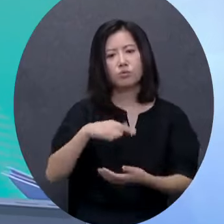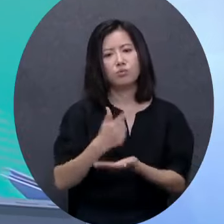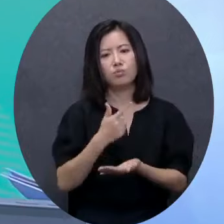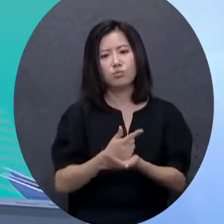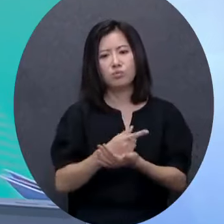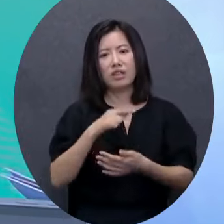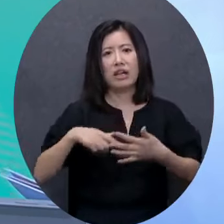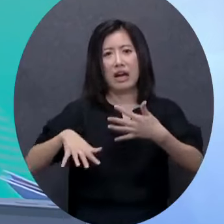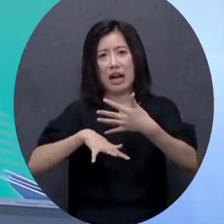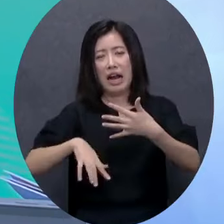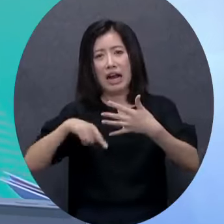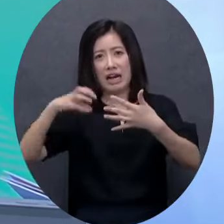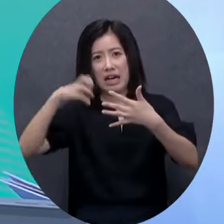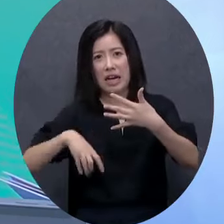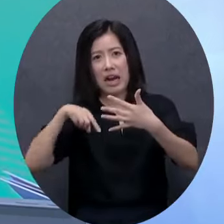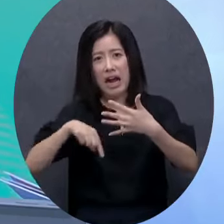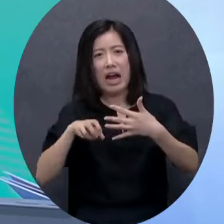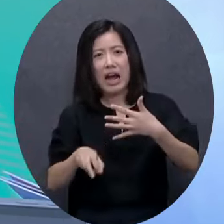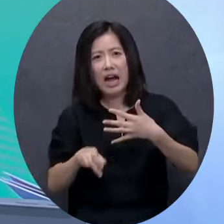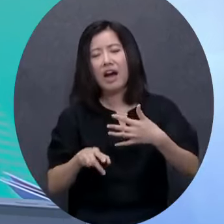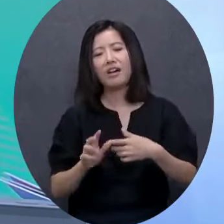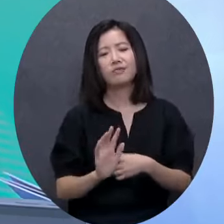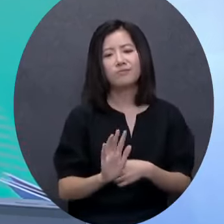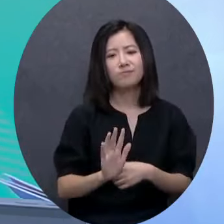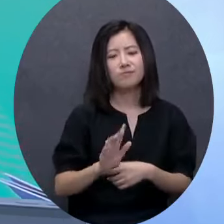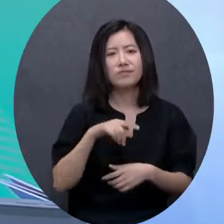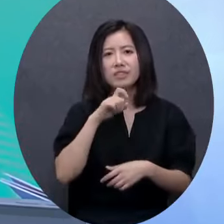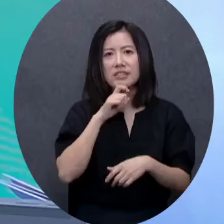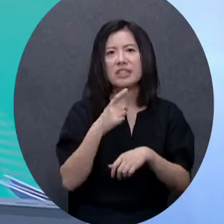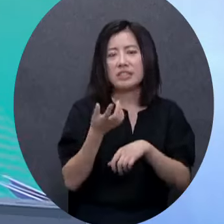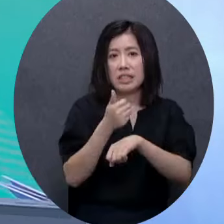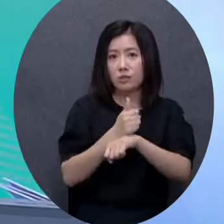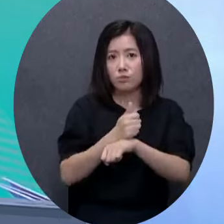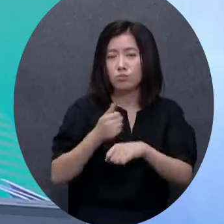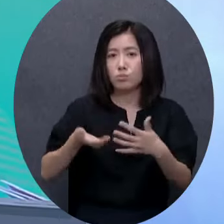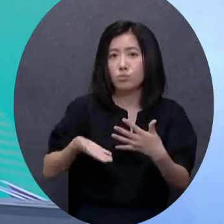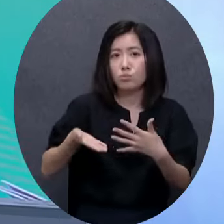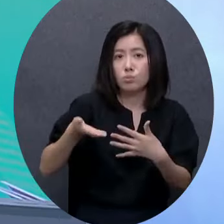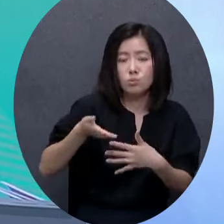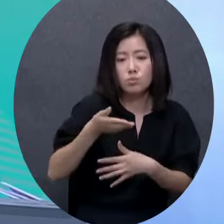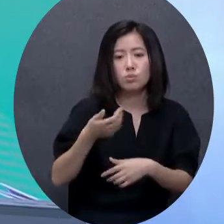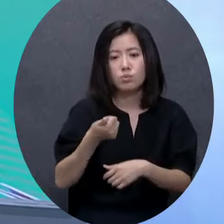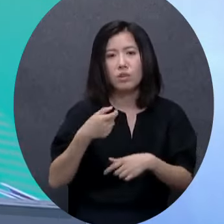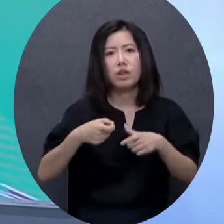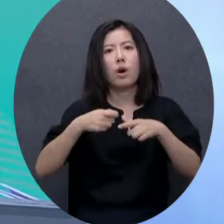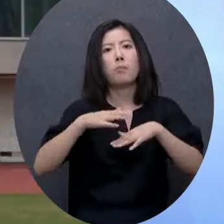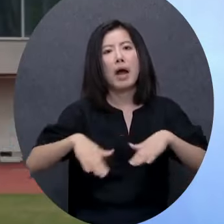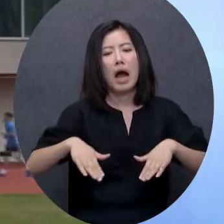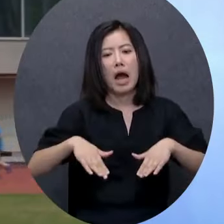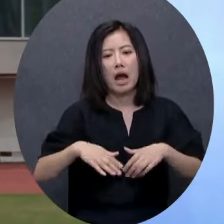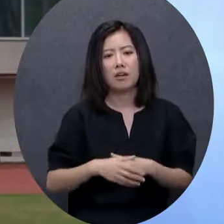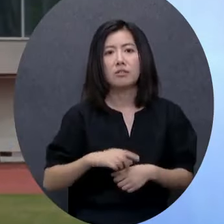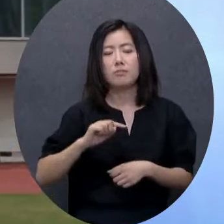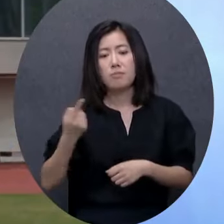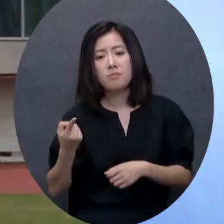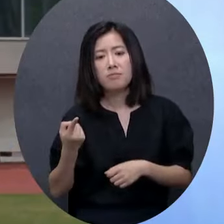都唔希望佢淨係停留喺嗰個最初嘅階段嘅。咁呢個我哋就要肯定到佢哋可以有機會係向上啦，一個公平嘅機制啦咁樣。另一